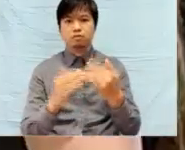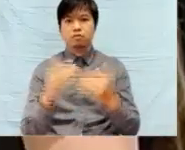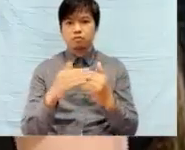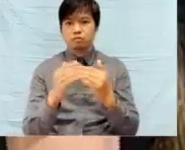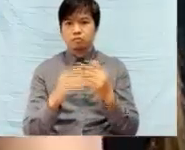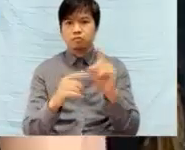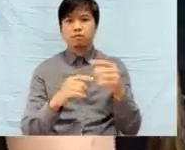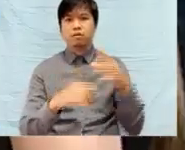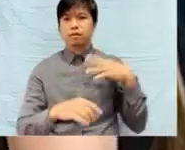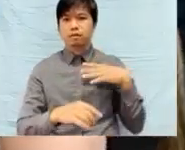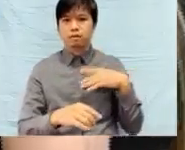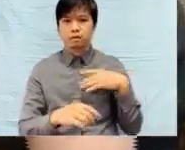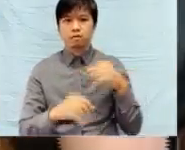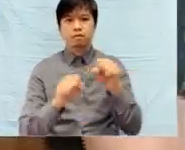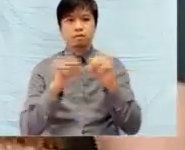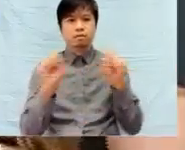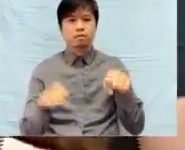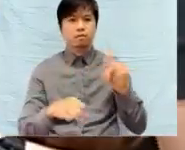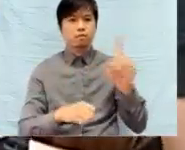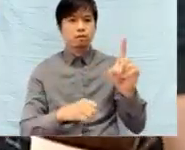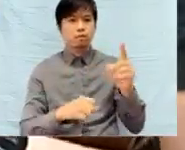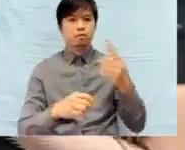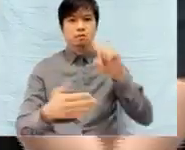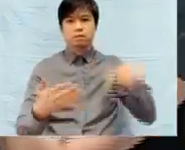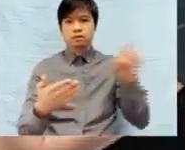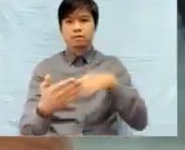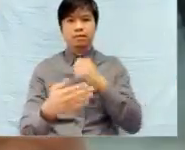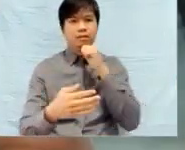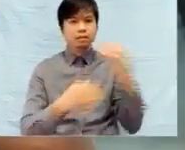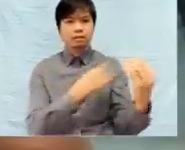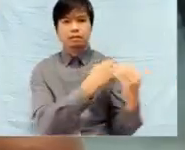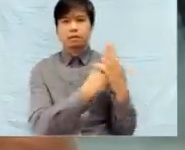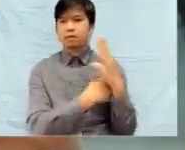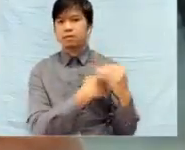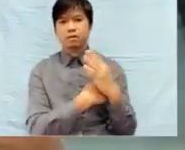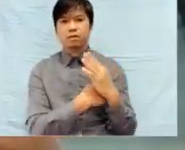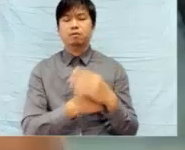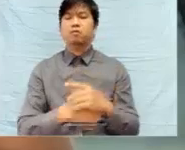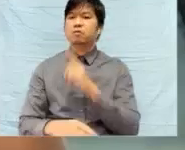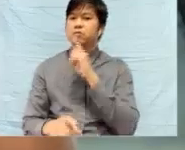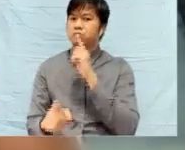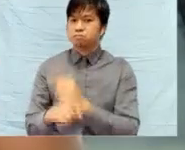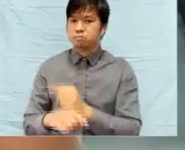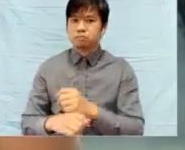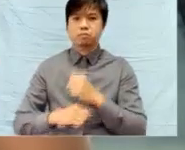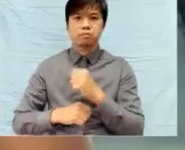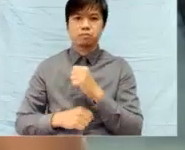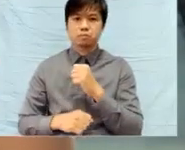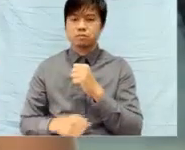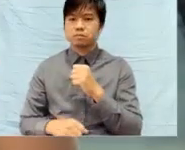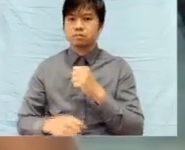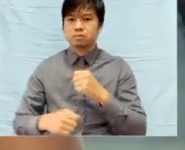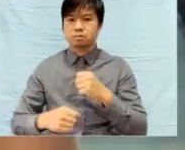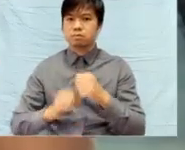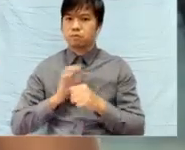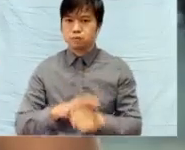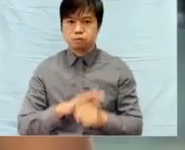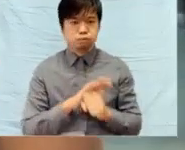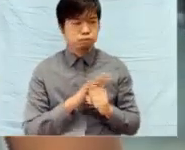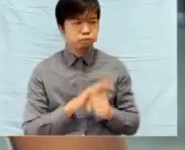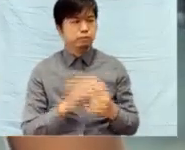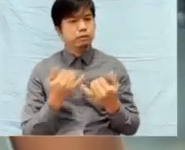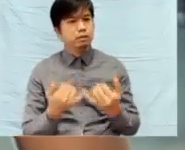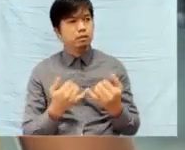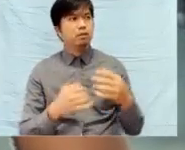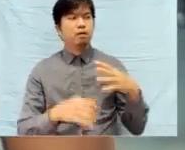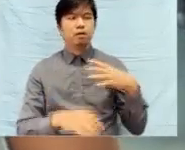sila nasabihan ng airline sa kanseladong flight. Sobrang nakaka-stress po talaga tong araw na to. Yung mga nag-antay po talaga, sila